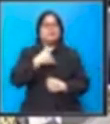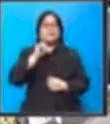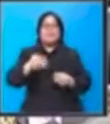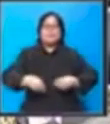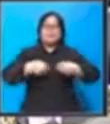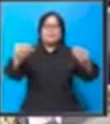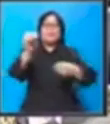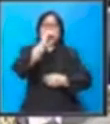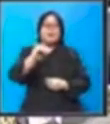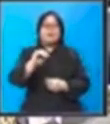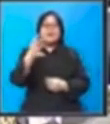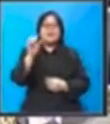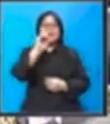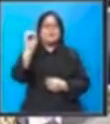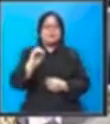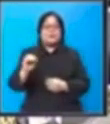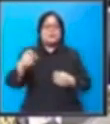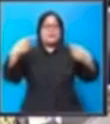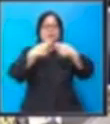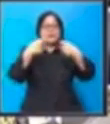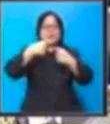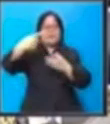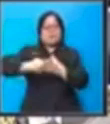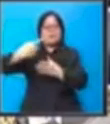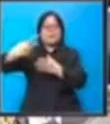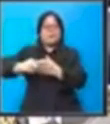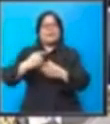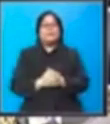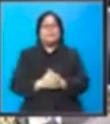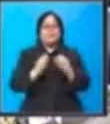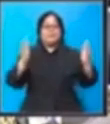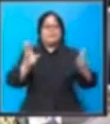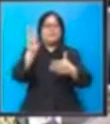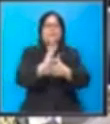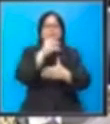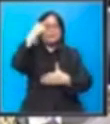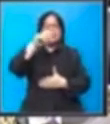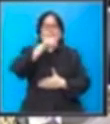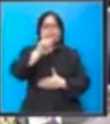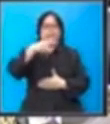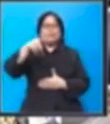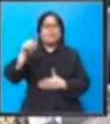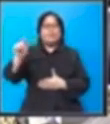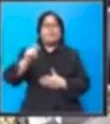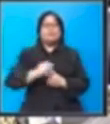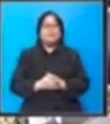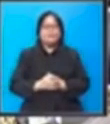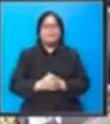memberi diskaun 15% bil elektrik secara bulanan selama 6 bulan kepada ZPT di bawah pakej rasai